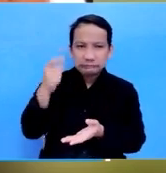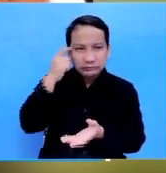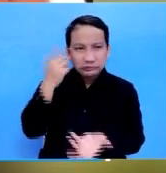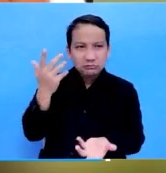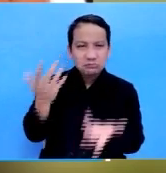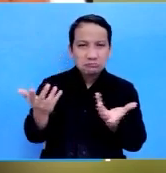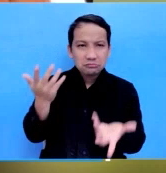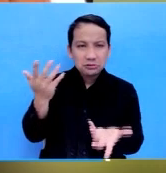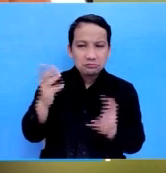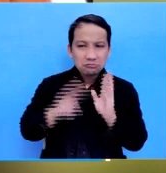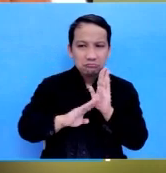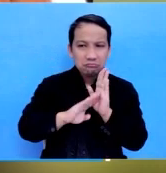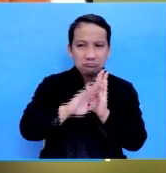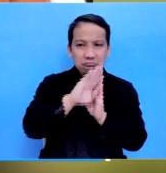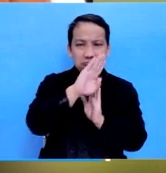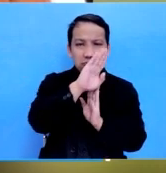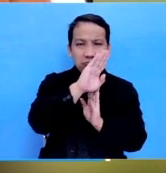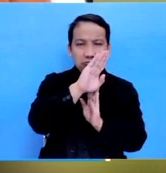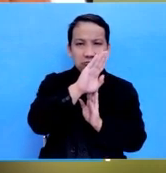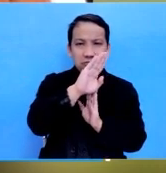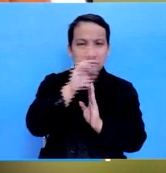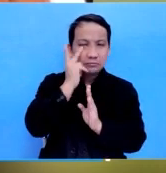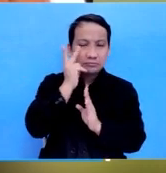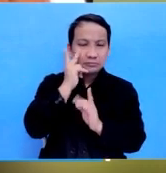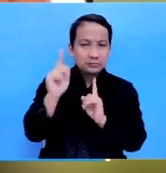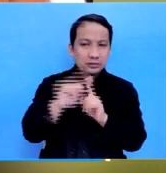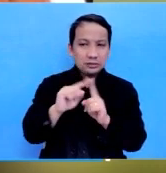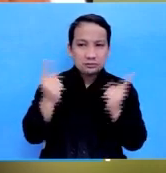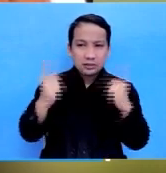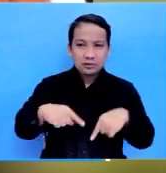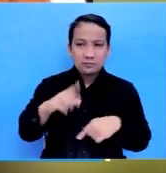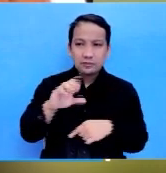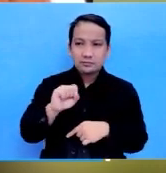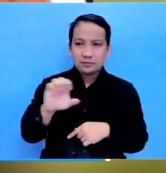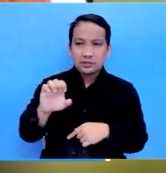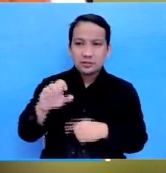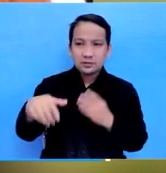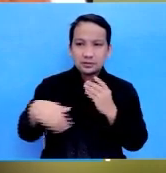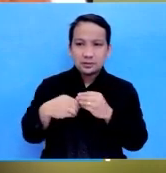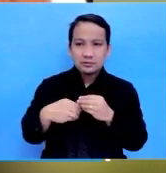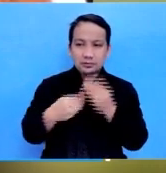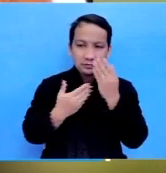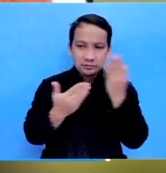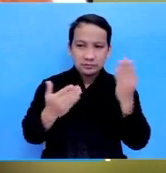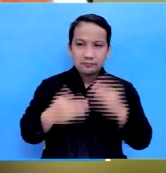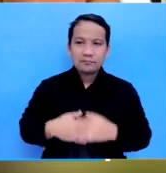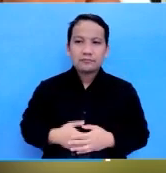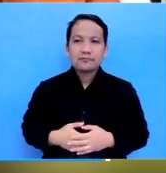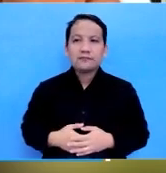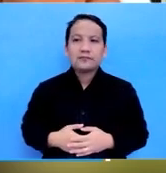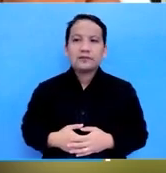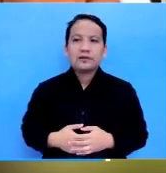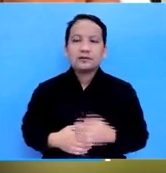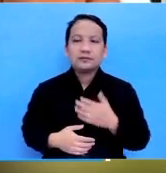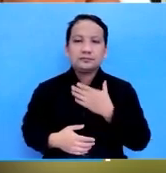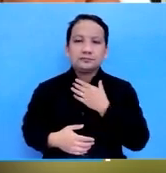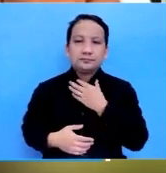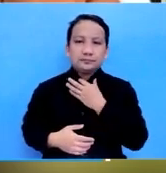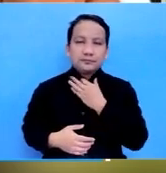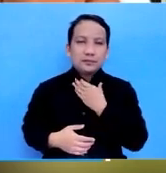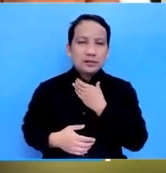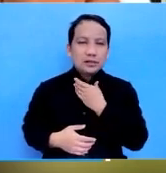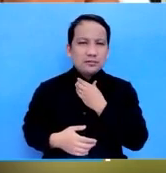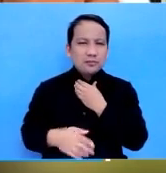bang lumagpas sa una ninyong projection ang magiging cases sa peak ng surge? Well, Gretchen,